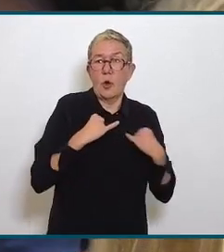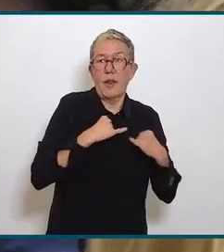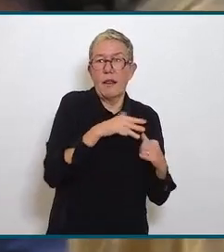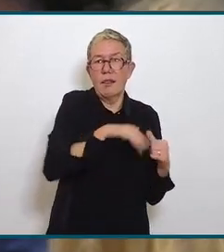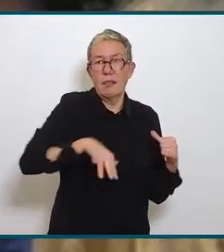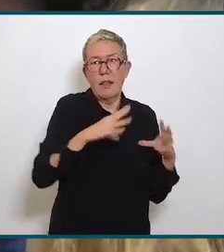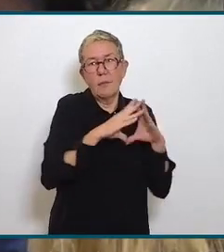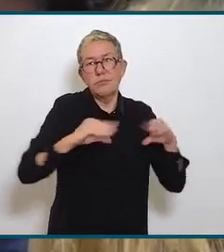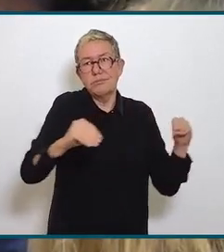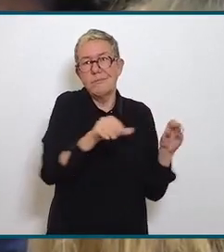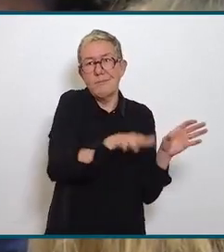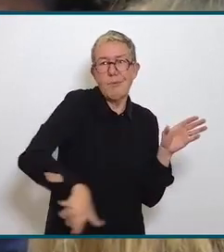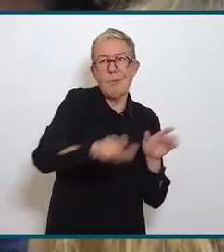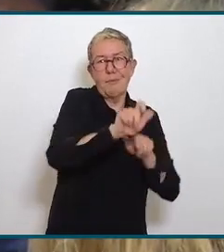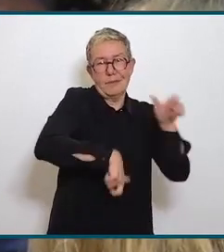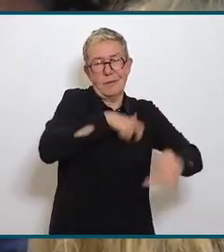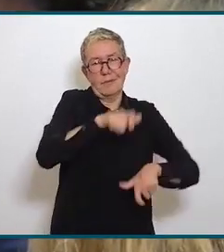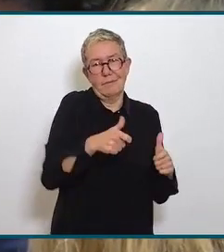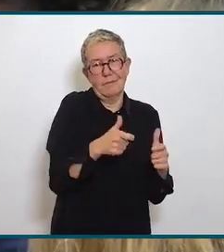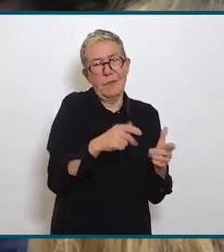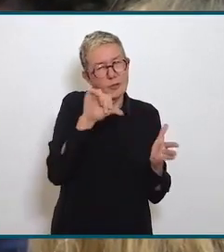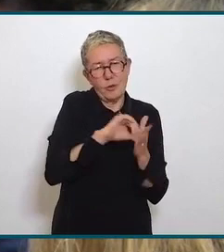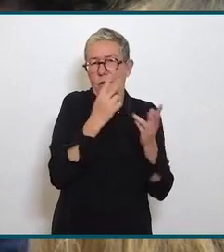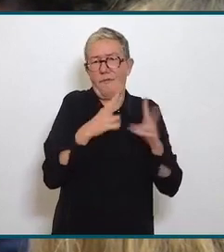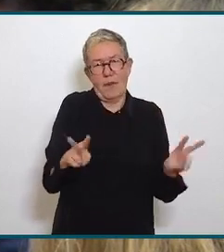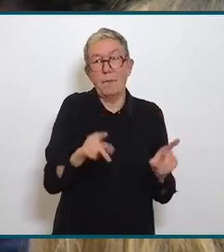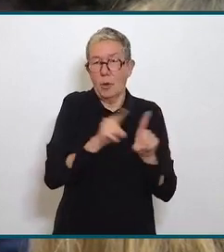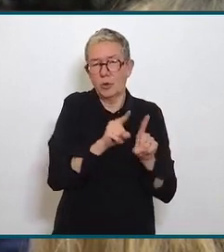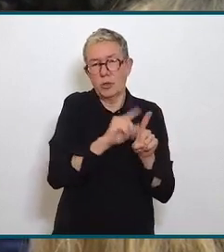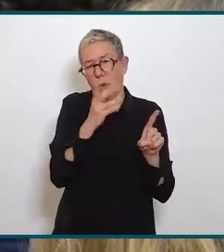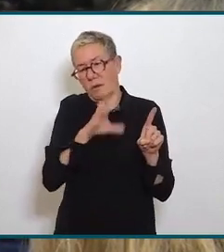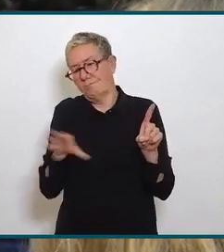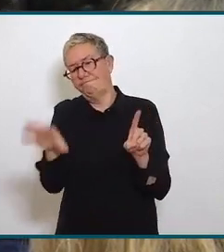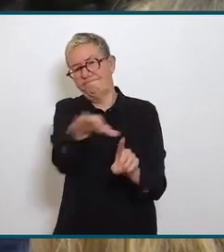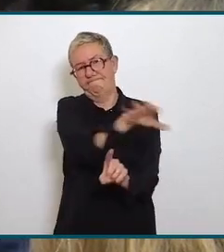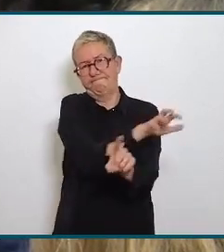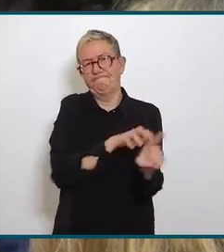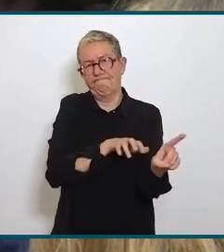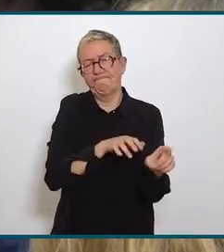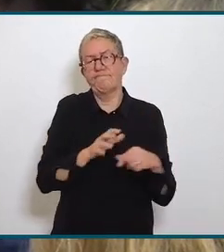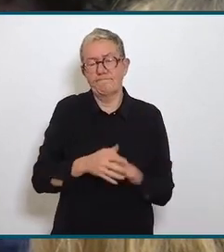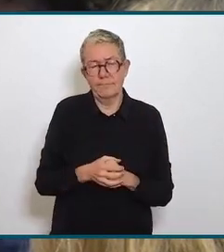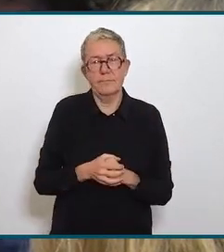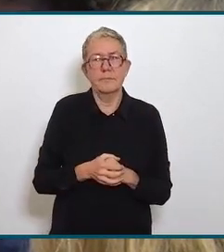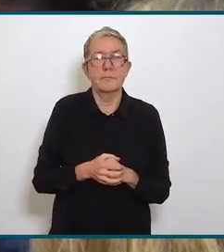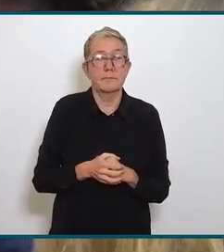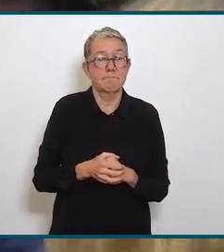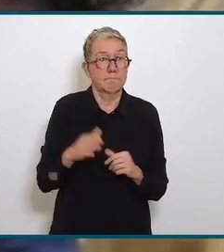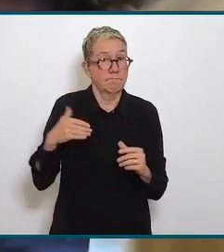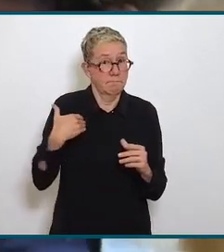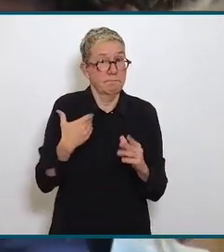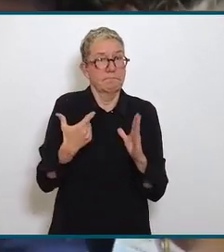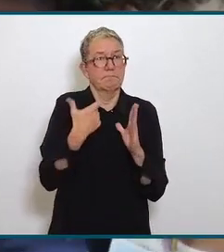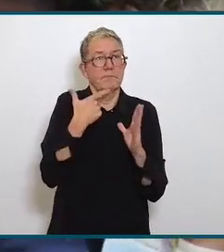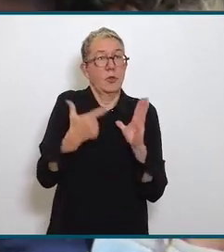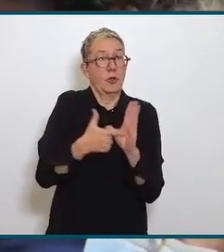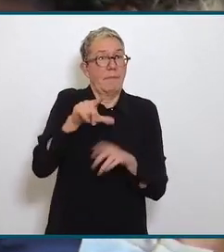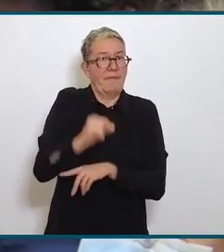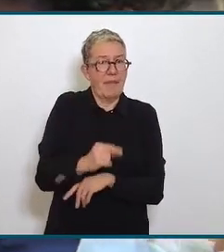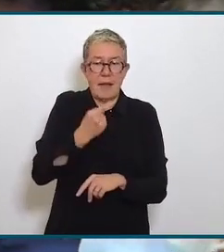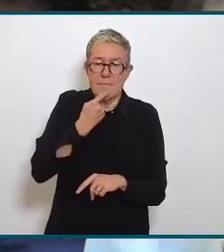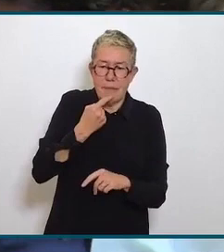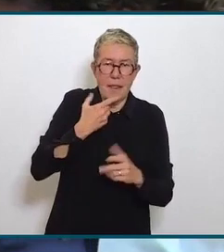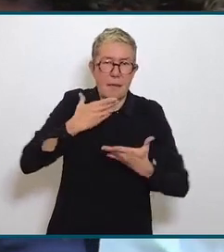toutes et tous, principalement en centre-ville, mais pas que. Nous avions, dès 2020, notre projet de brigade